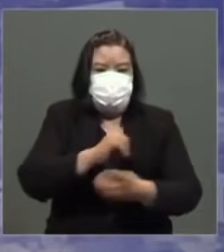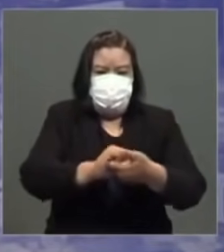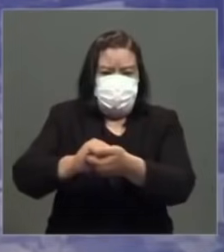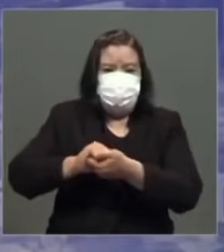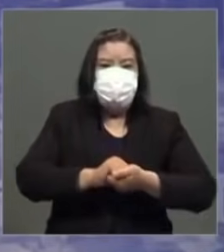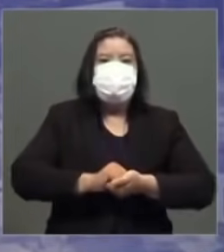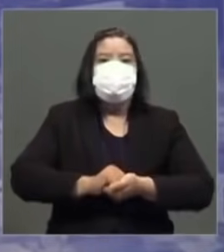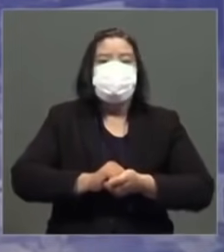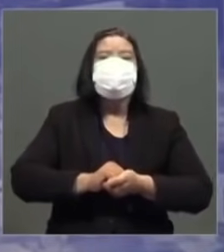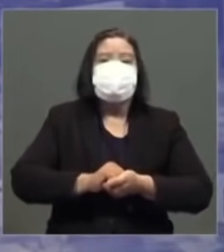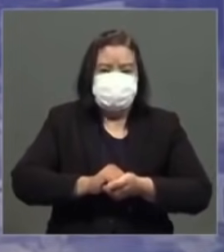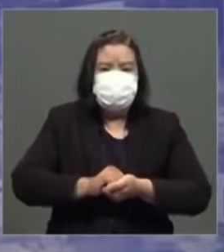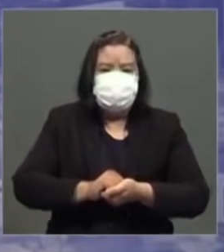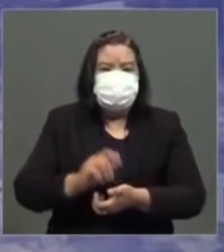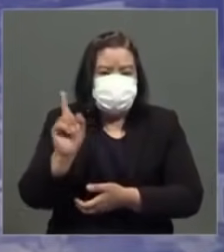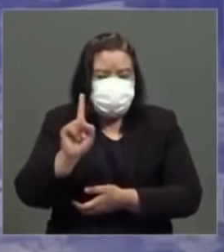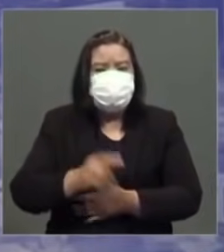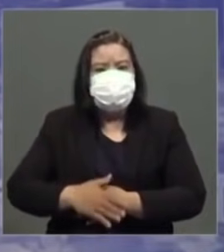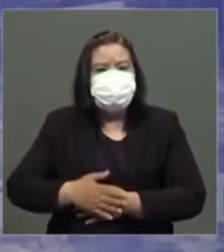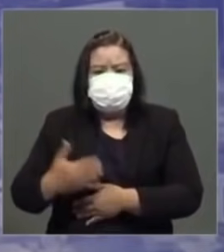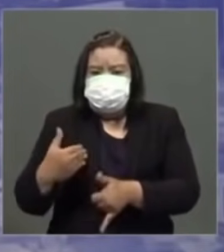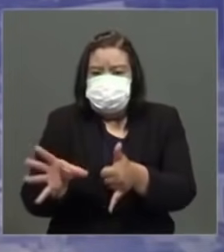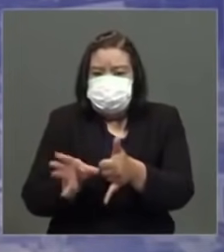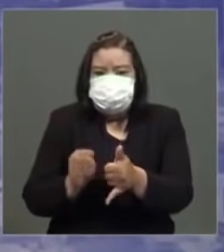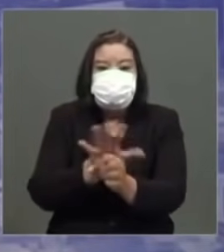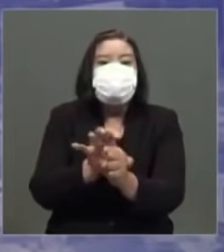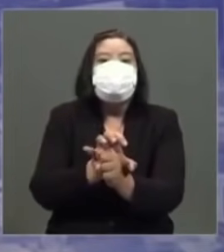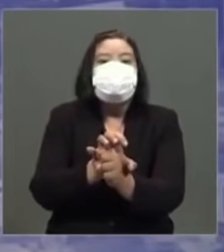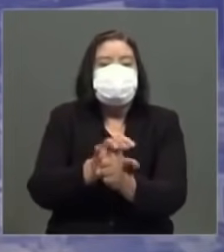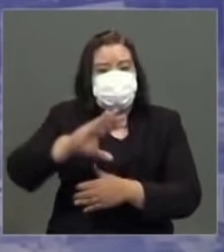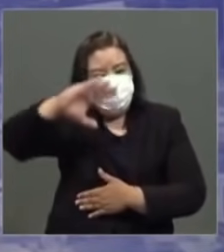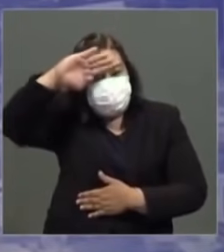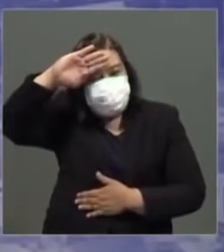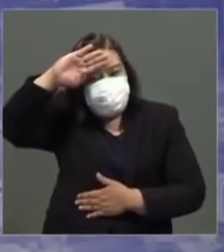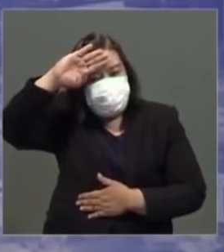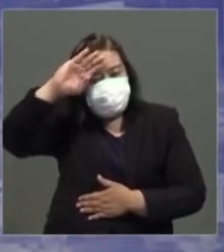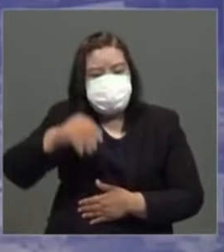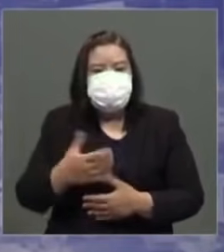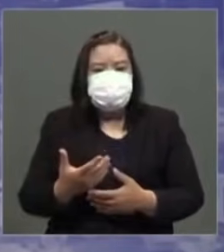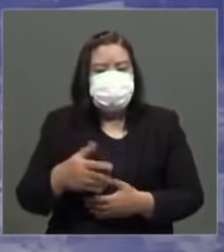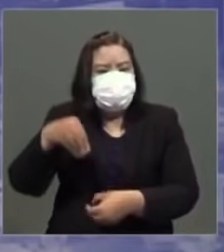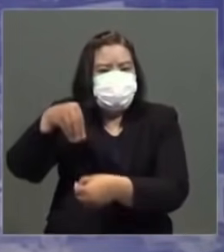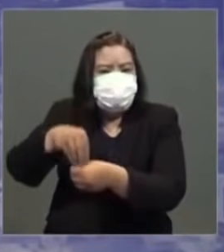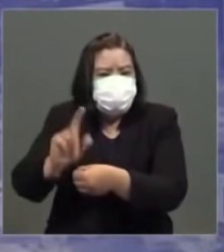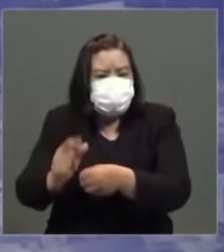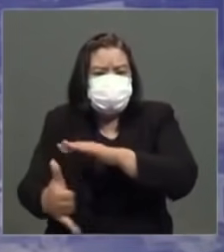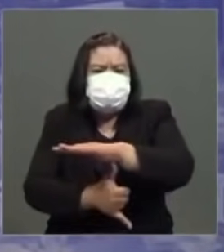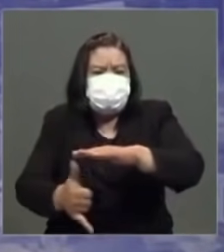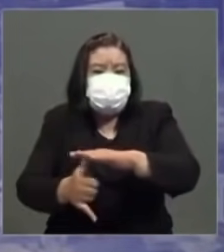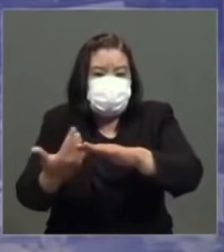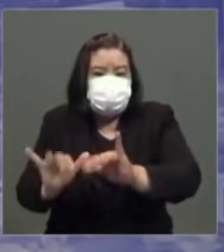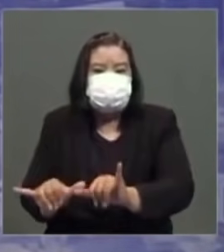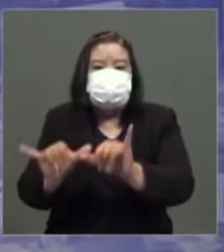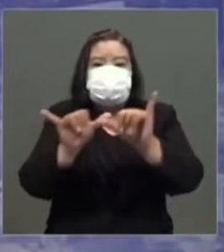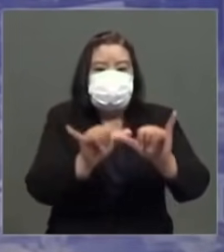ที่จะนำผู้ป่วยที่มีการเจ็บป่วยที่นอนรออยู่ที่บ้านนะครับมาสู่การรักษา